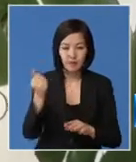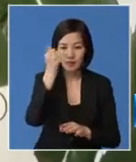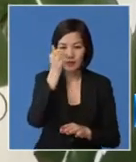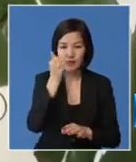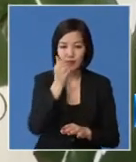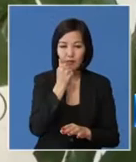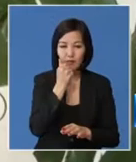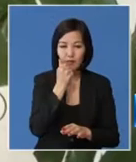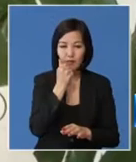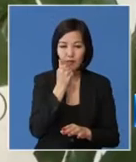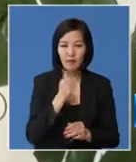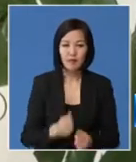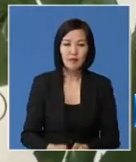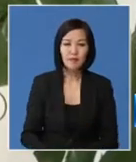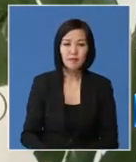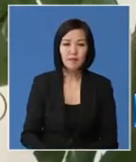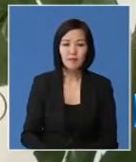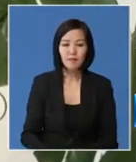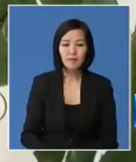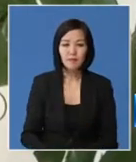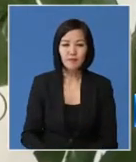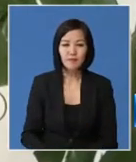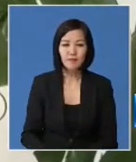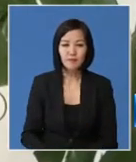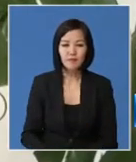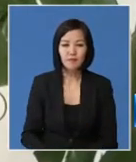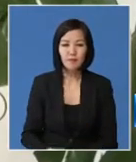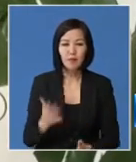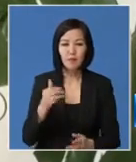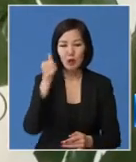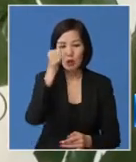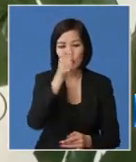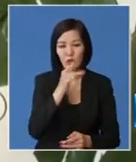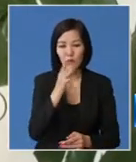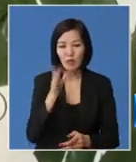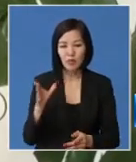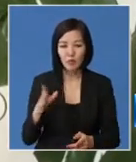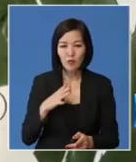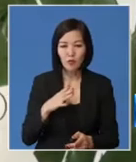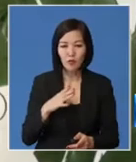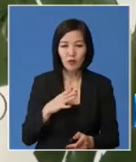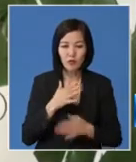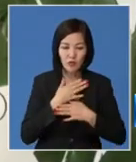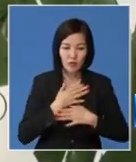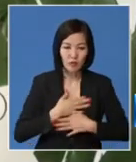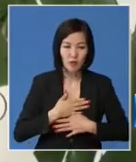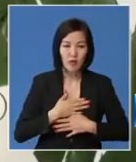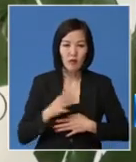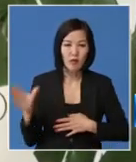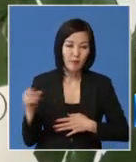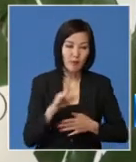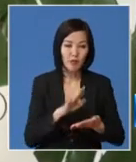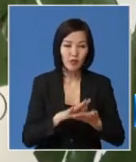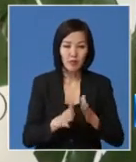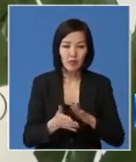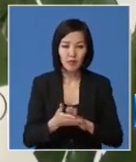рахмет, көп-көп рахмет айтам. Келгеніме 5 жылдан асты, шүкір, бәрі де